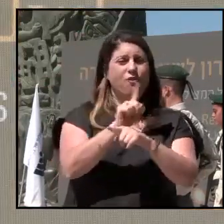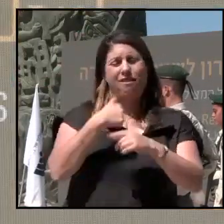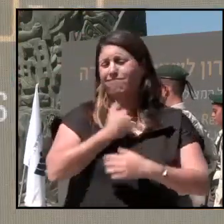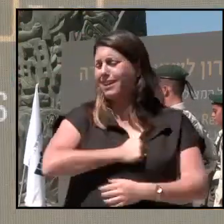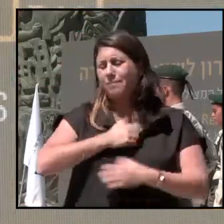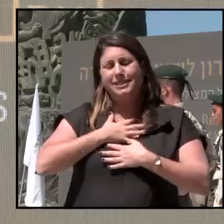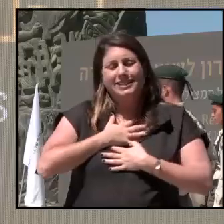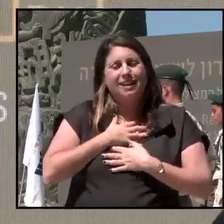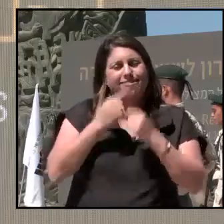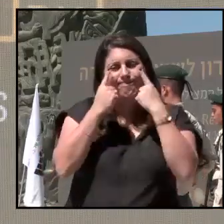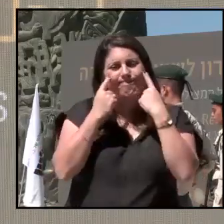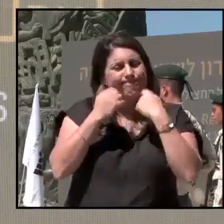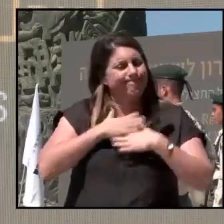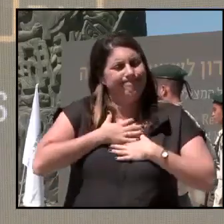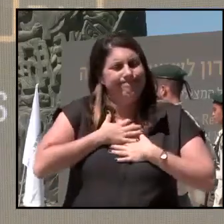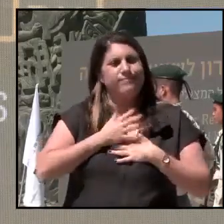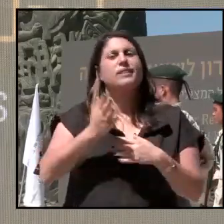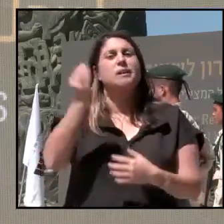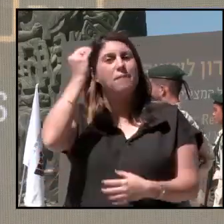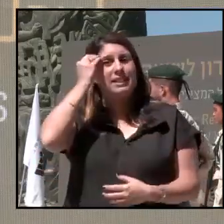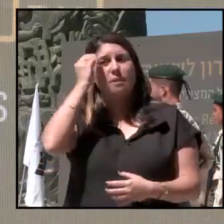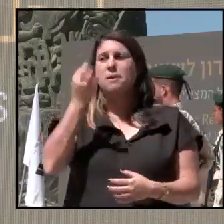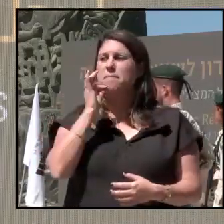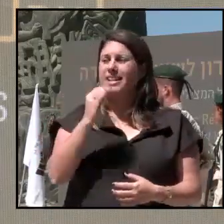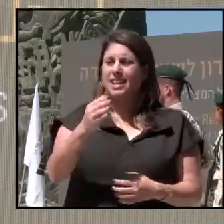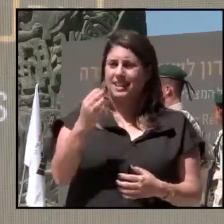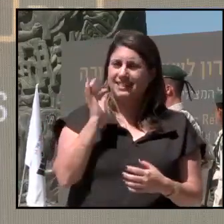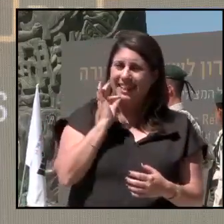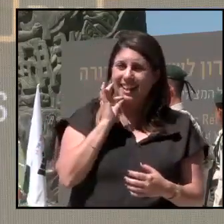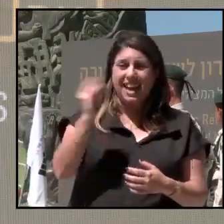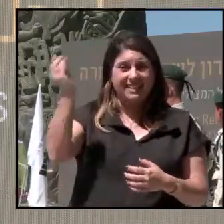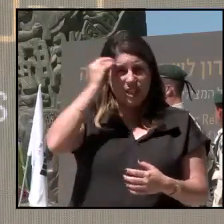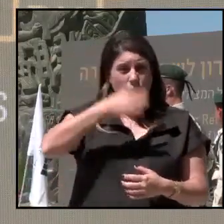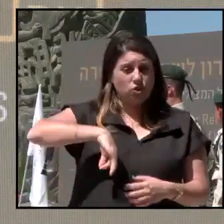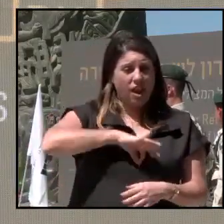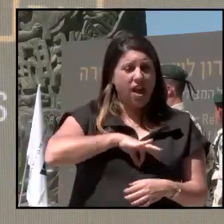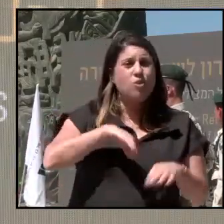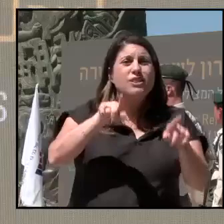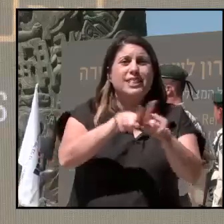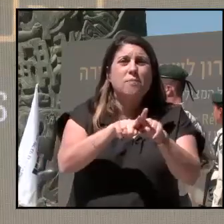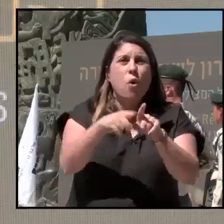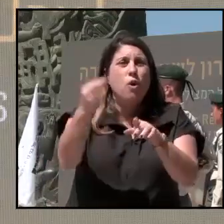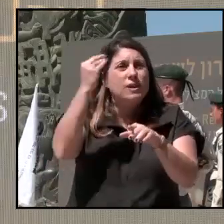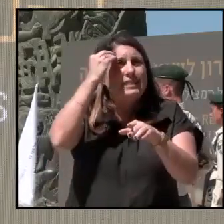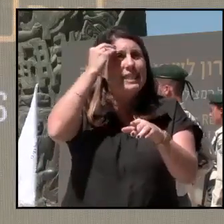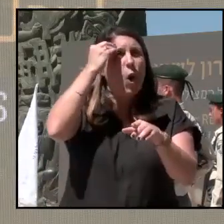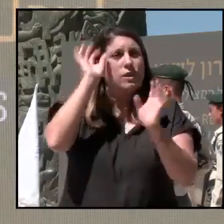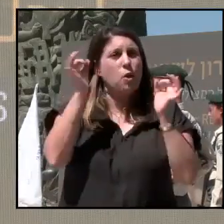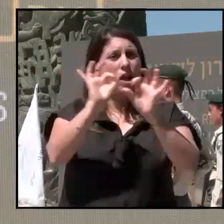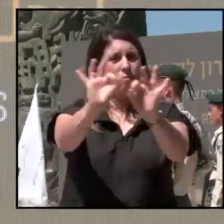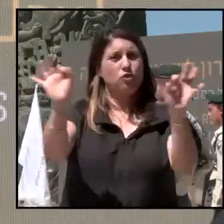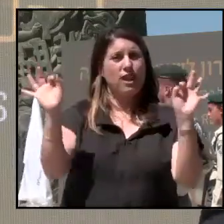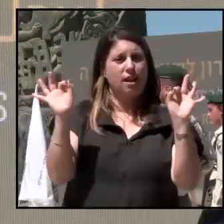מתנצל. ומזכירים לנו מגיל צעיר שזיכרוננו הוא מצבת זיכרון מיוחדת עבורם.